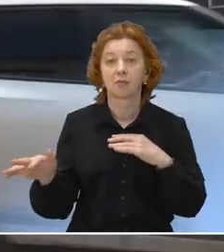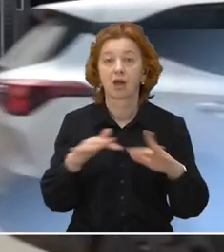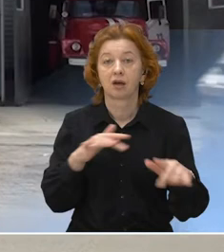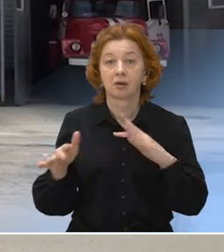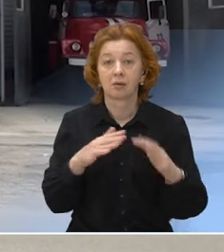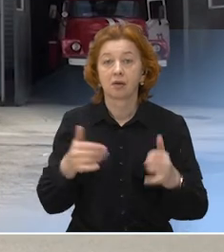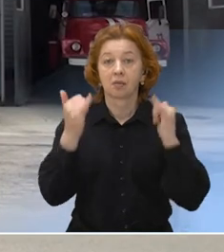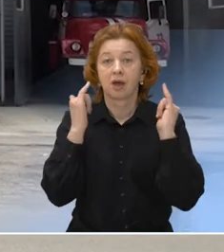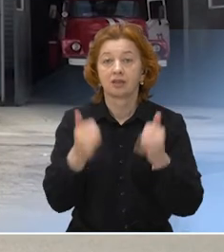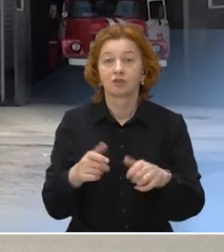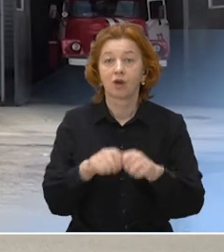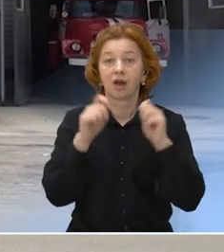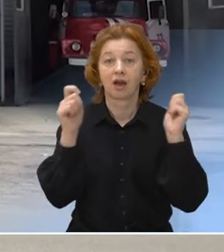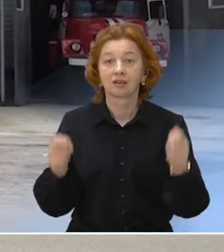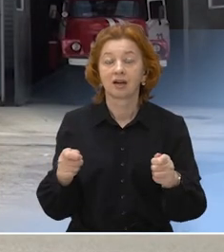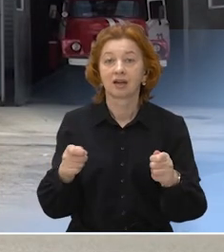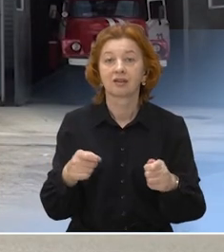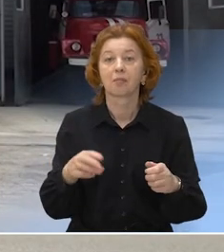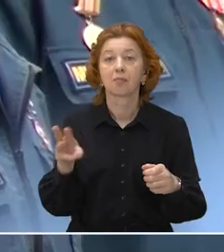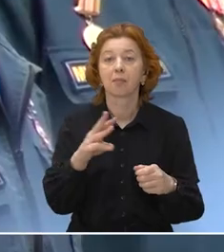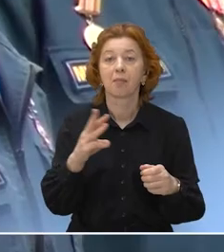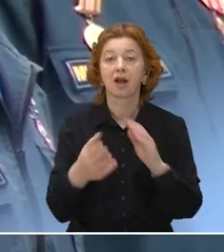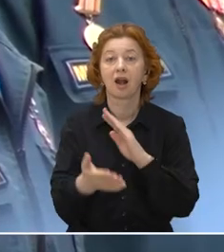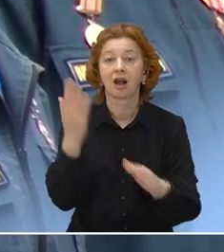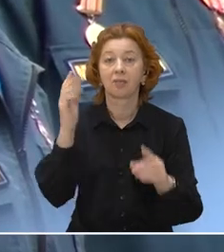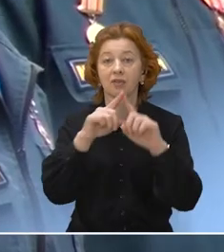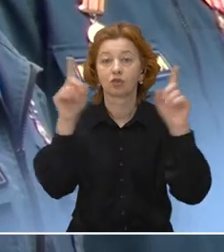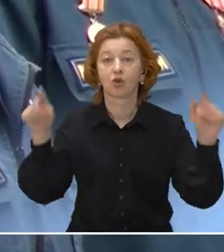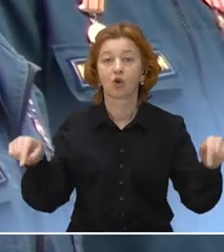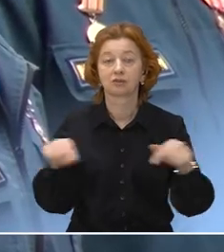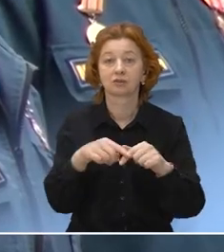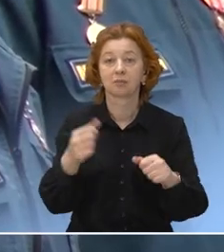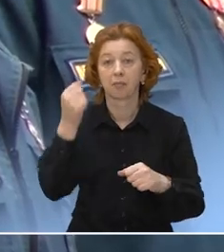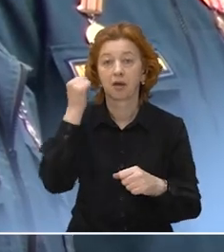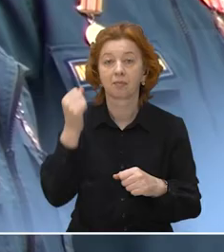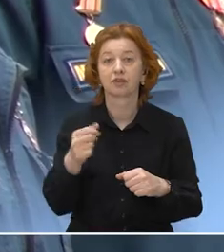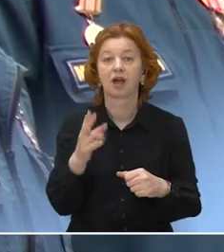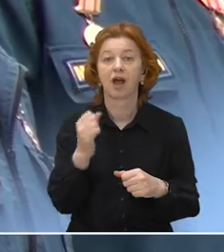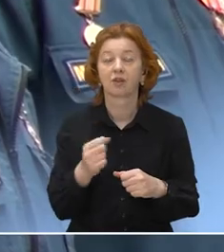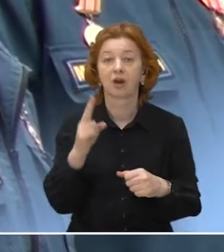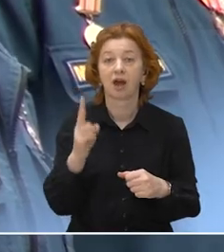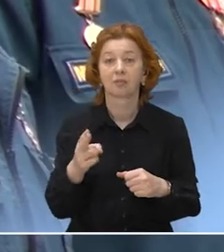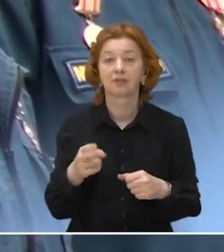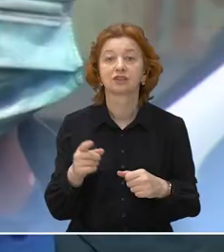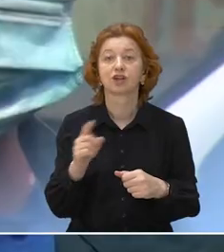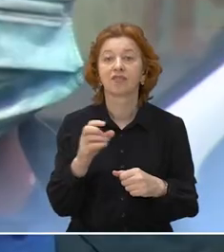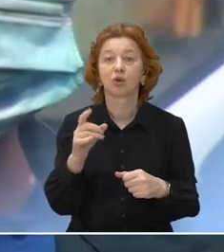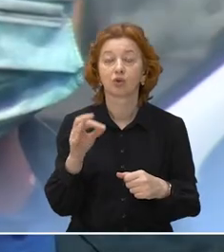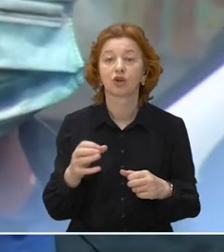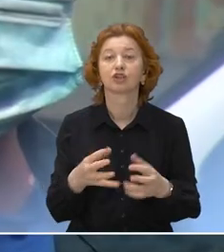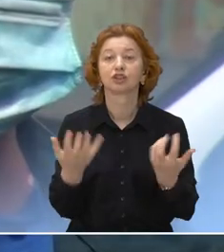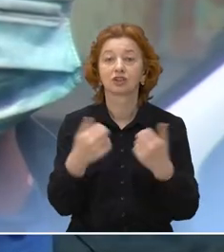Торжественное мероприятие, посвященное открытию мемориальной доски в память Анатолия Карповича